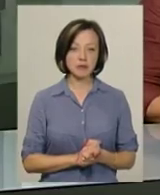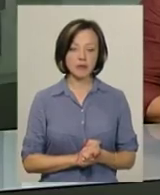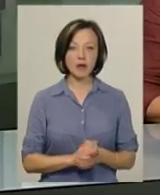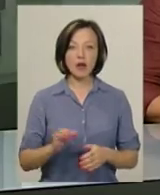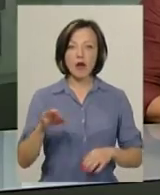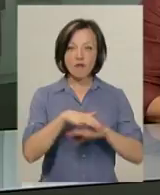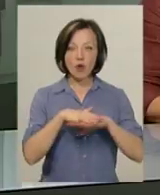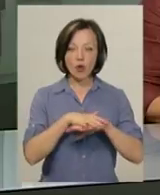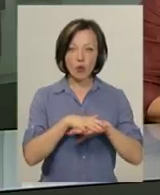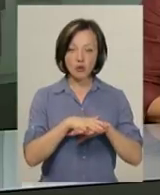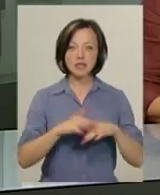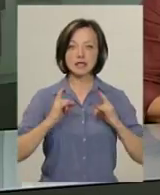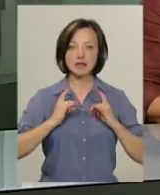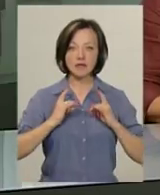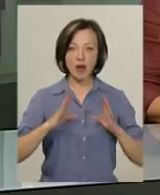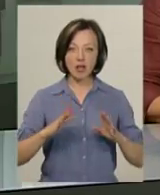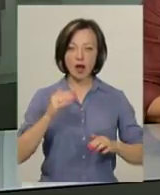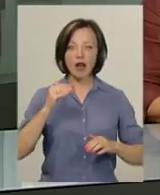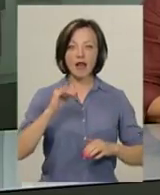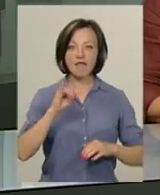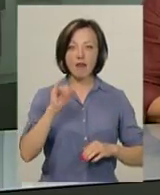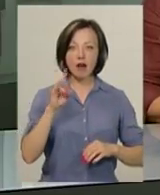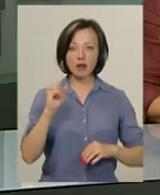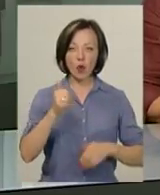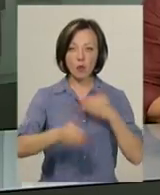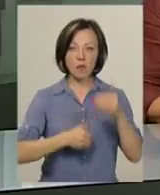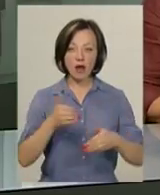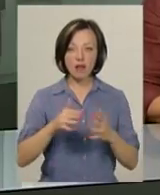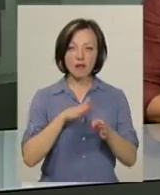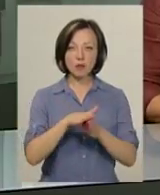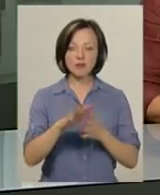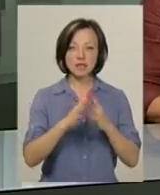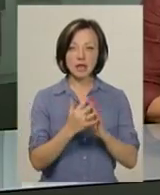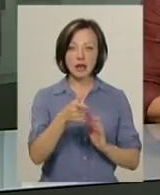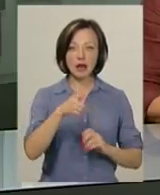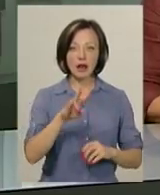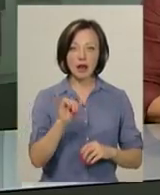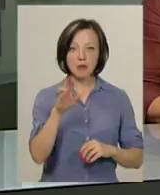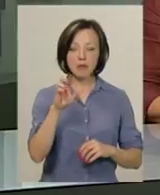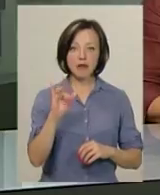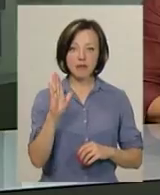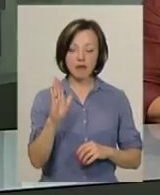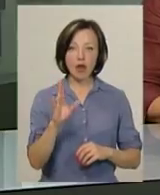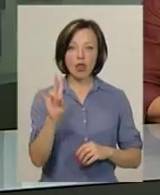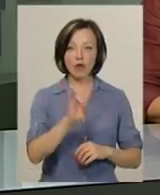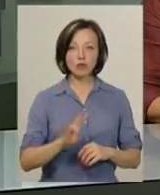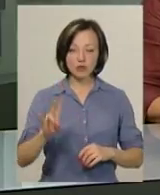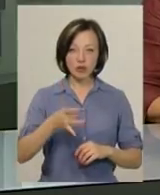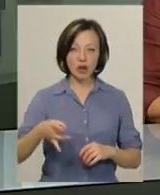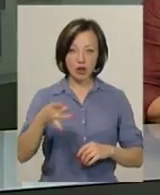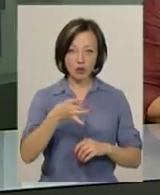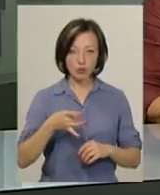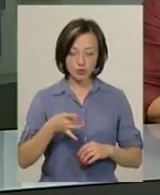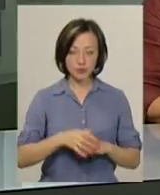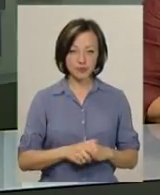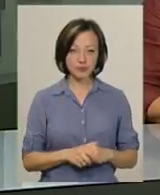Фольклорно-етнографічне свято на Івана на Купала відбудеться завтра у селі Глібів Новоушицького району. Про це повідомила фахівець із соціальних питань селищної